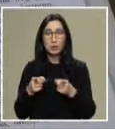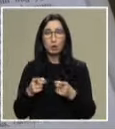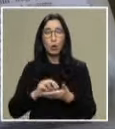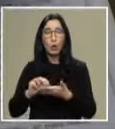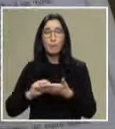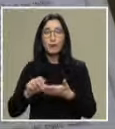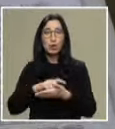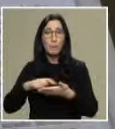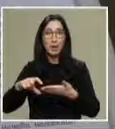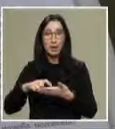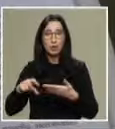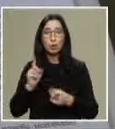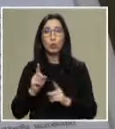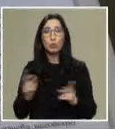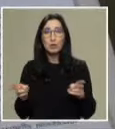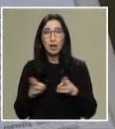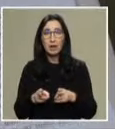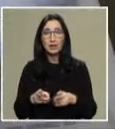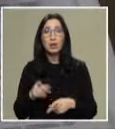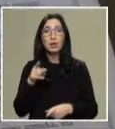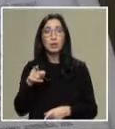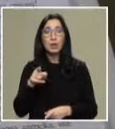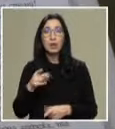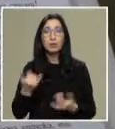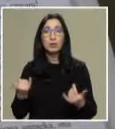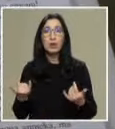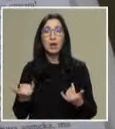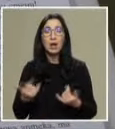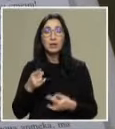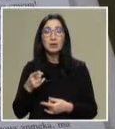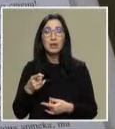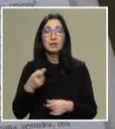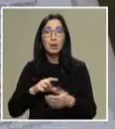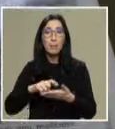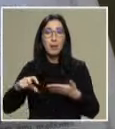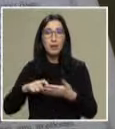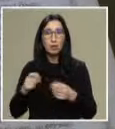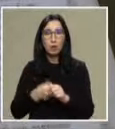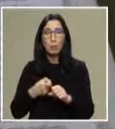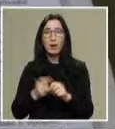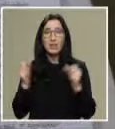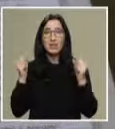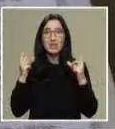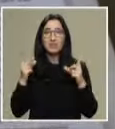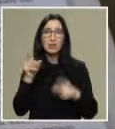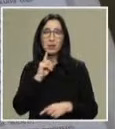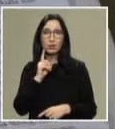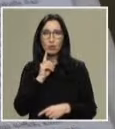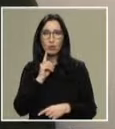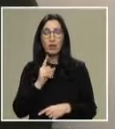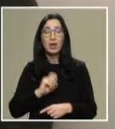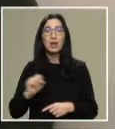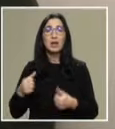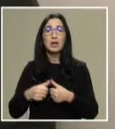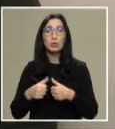пише бележки, които са кратки, но за него са леки. Тези бележки го правят известен човек и